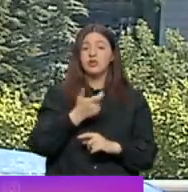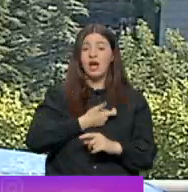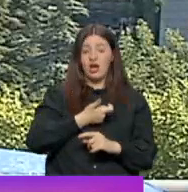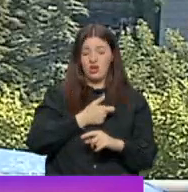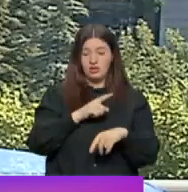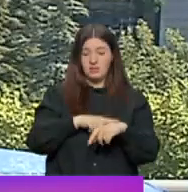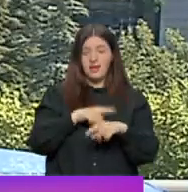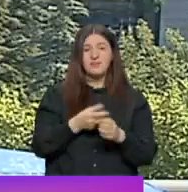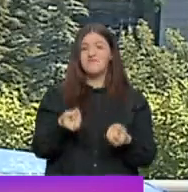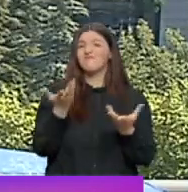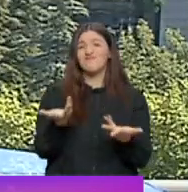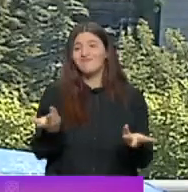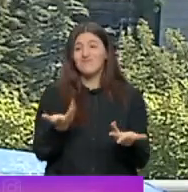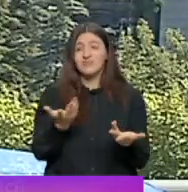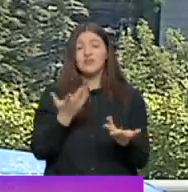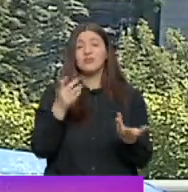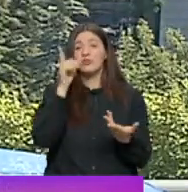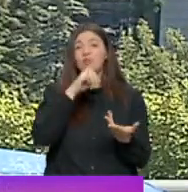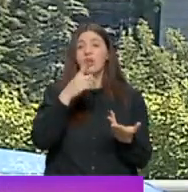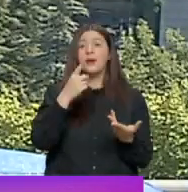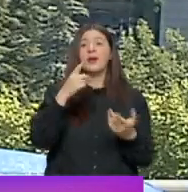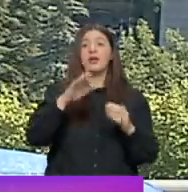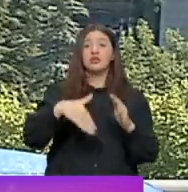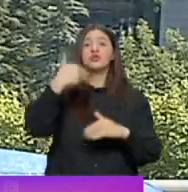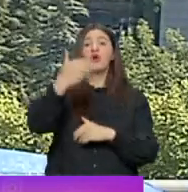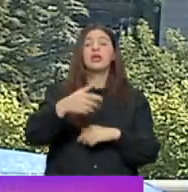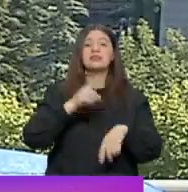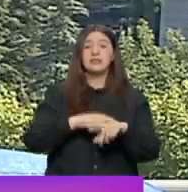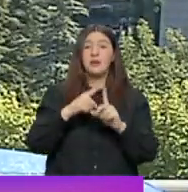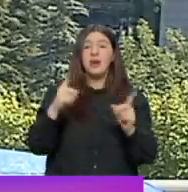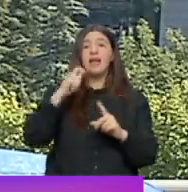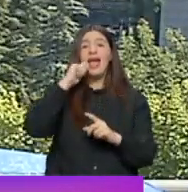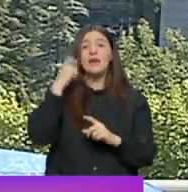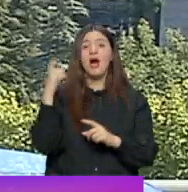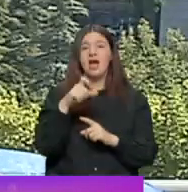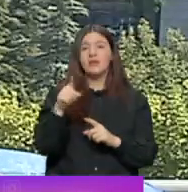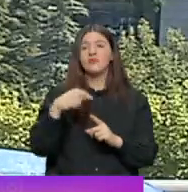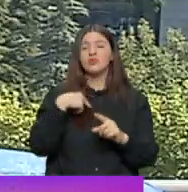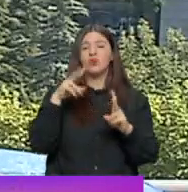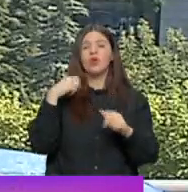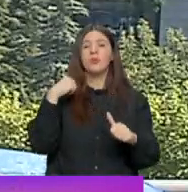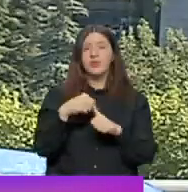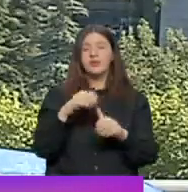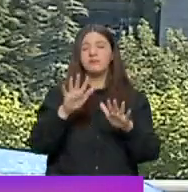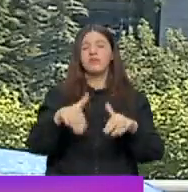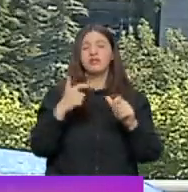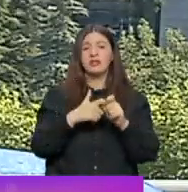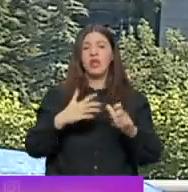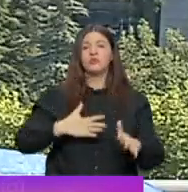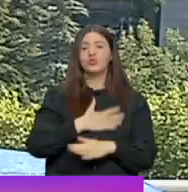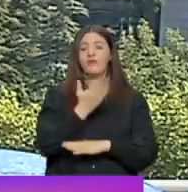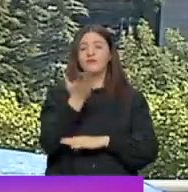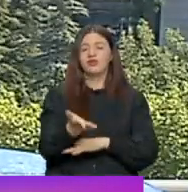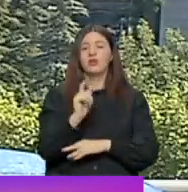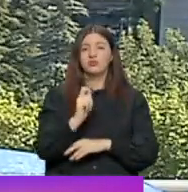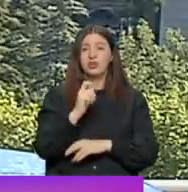dönemine yetişmiyor. Dolayısıyla yeni yasama döneminde, yani Ekim ayında biz bu konuyu yine Meclis Genel Kurulu'na